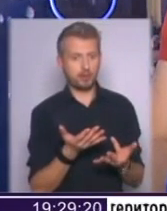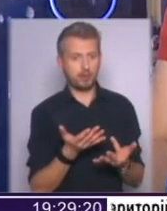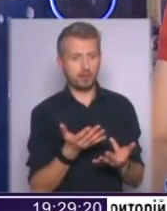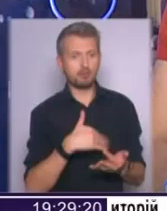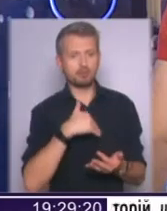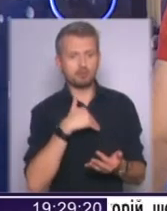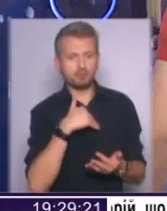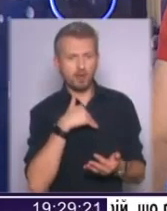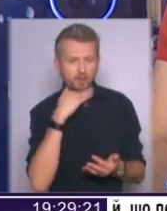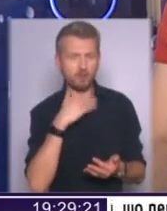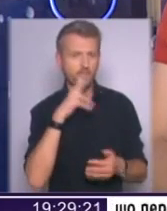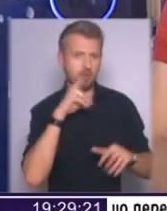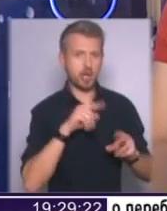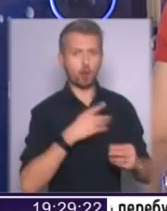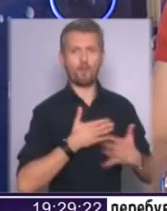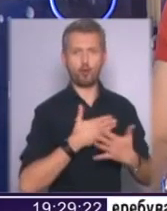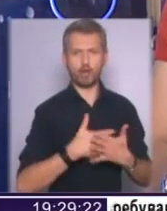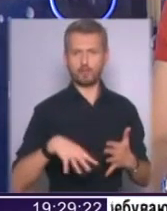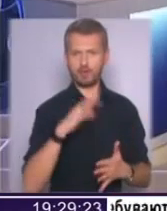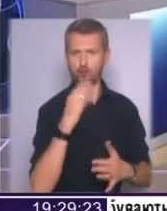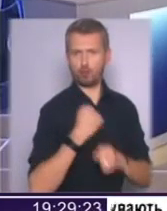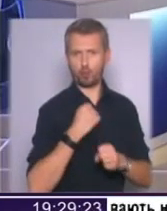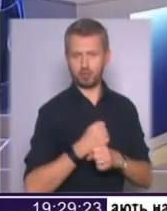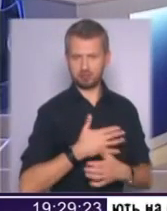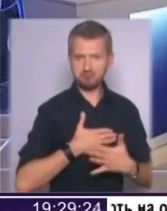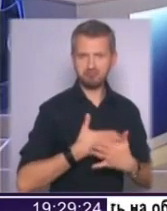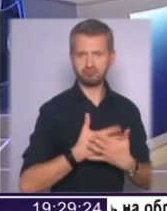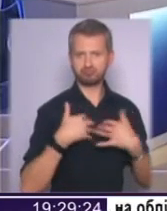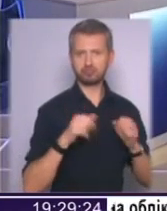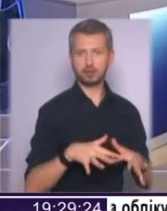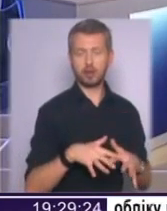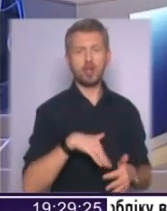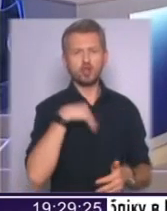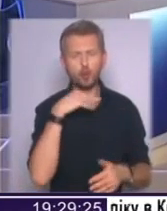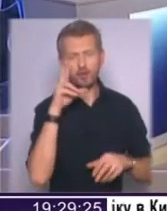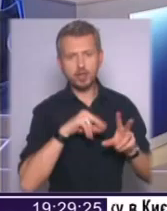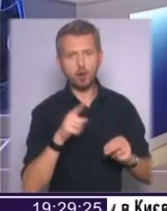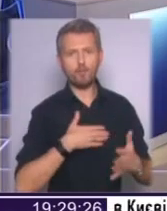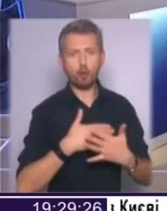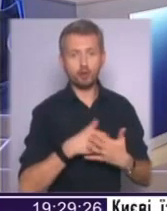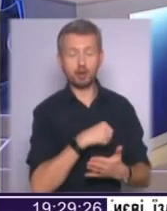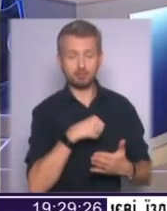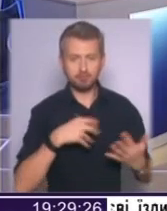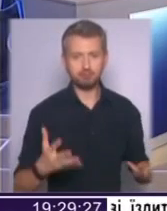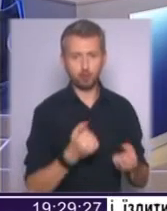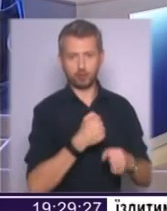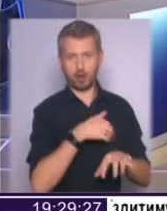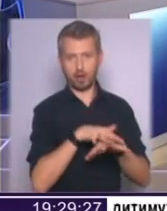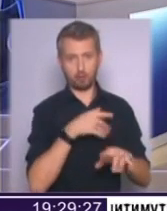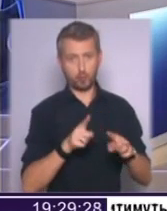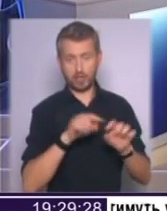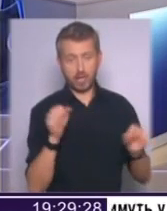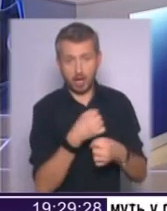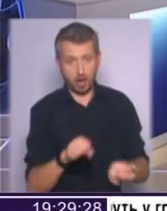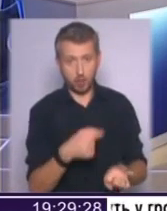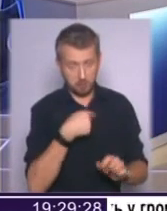волонтери зроблять все за країну. Тобто є великий для цього бюджет. Досить вважати, що волонтери витягнуть на собі армію. Тобто це нереально, тому що да,